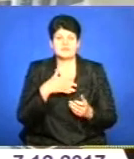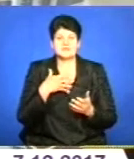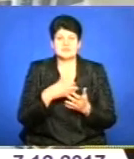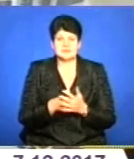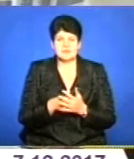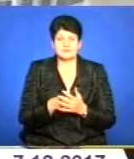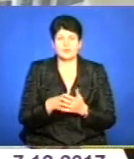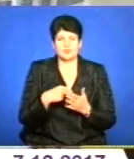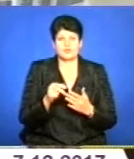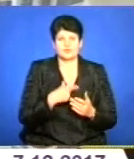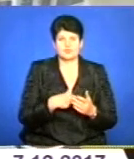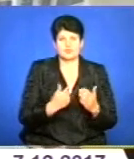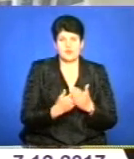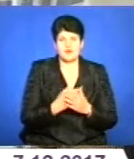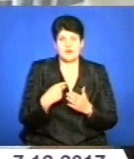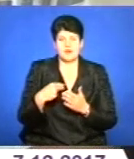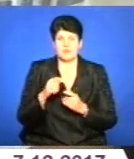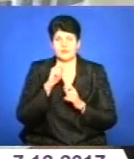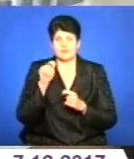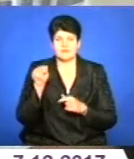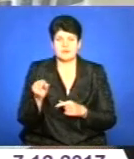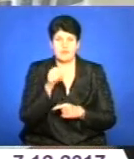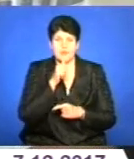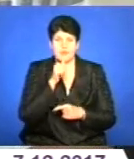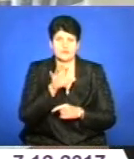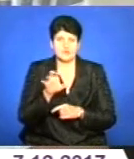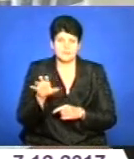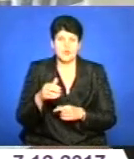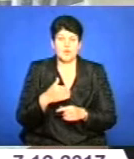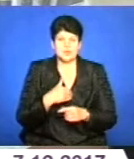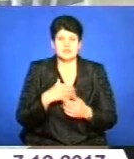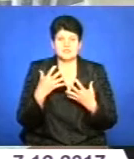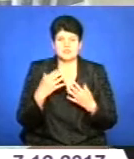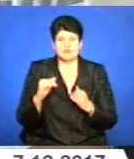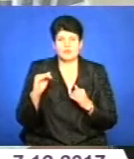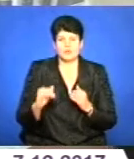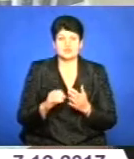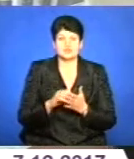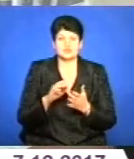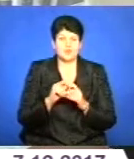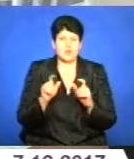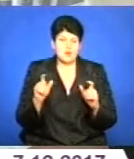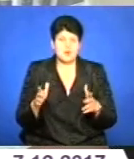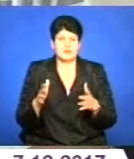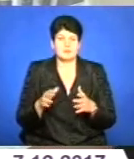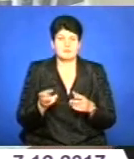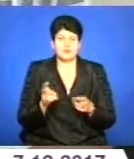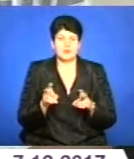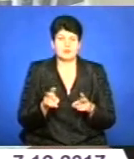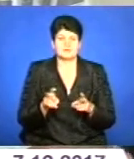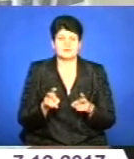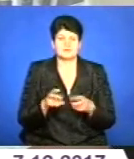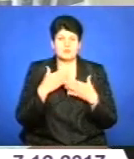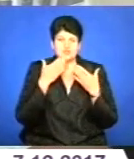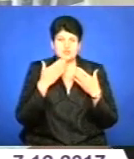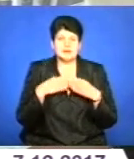і купив собі новий, їй старий подарував, каже, на, пробуй, фотографуй. Хотіли записати ще в молодшій школі, але приходили тут і казали,